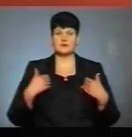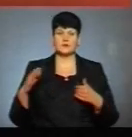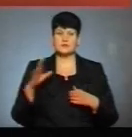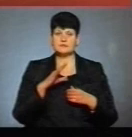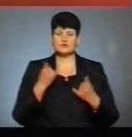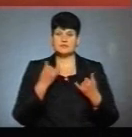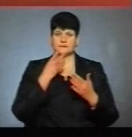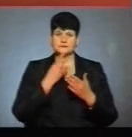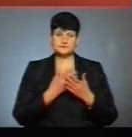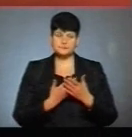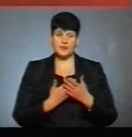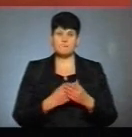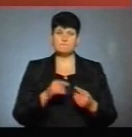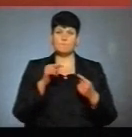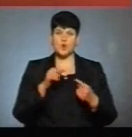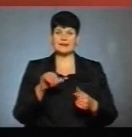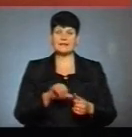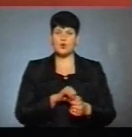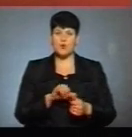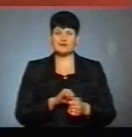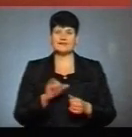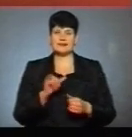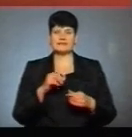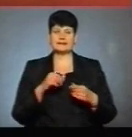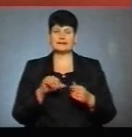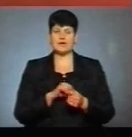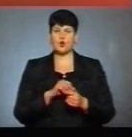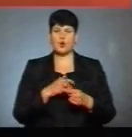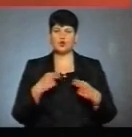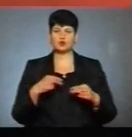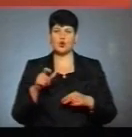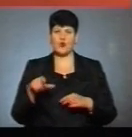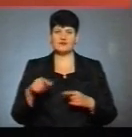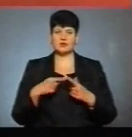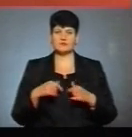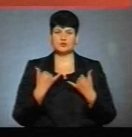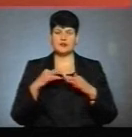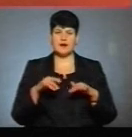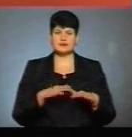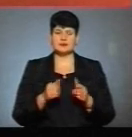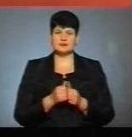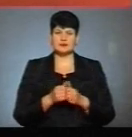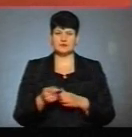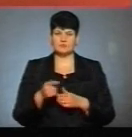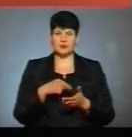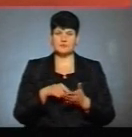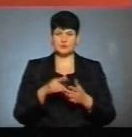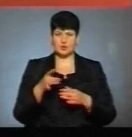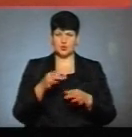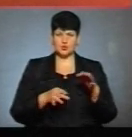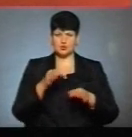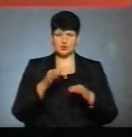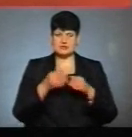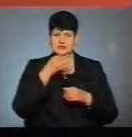всім, хто зараз з нами. Проти наркотиків і наркоторговців організували сьогодні акцію під Тернопільським міськрайонним судом,